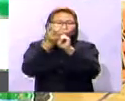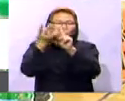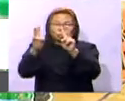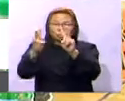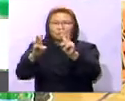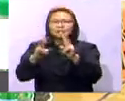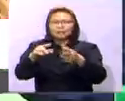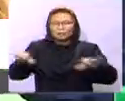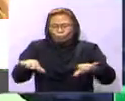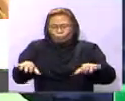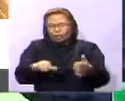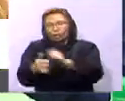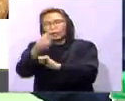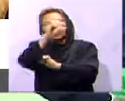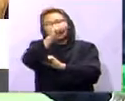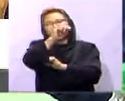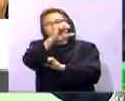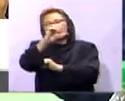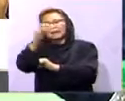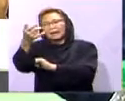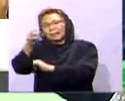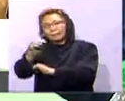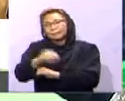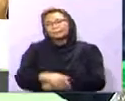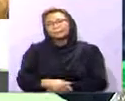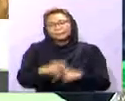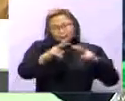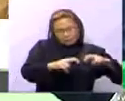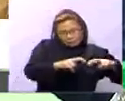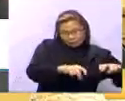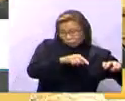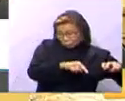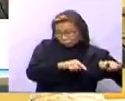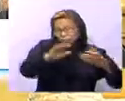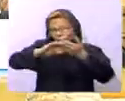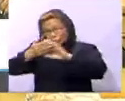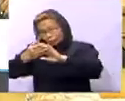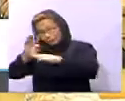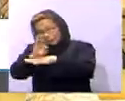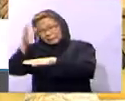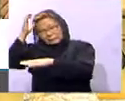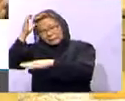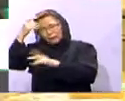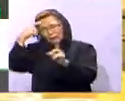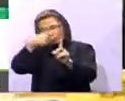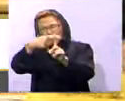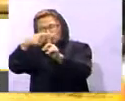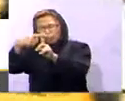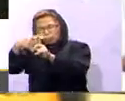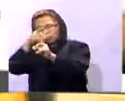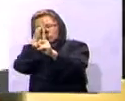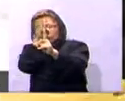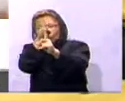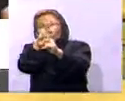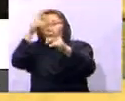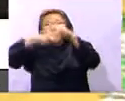yang dikeluarkan ACCCIM. Menurut kaji selidik itu, komuniti peniaga China lebih optimistik terhadap